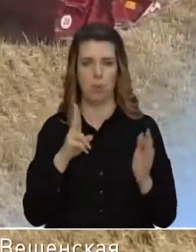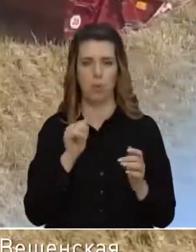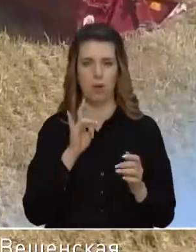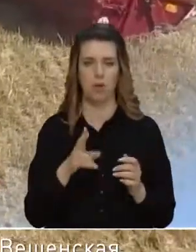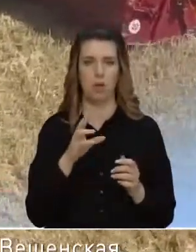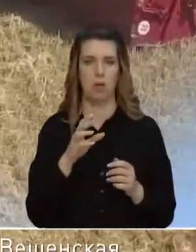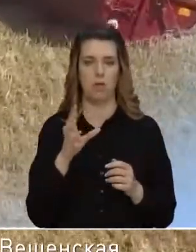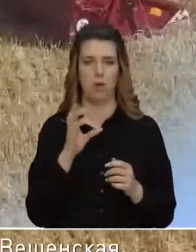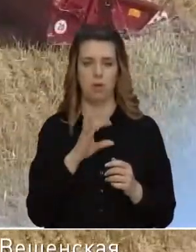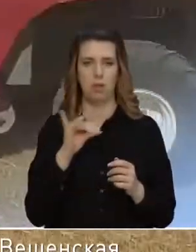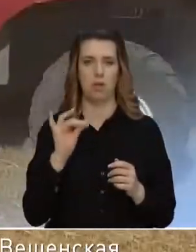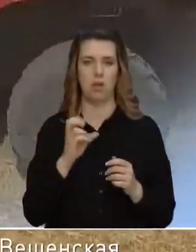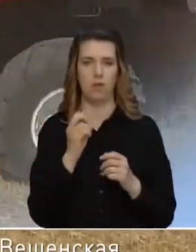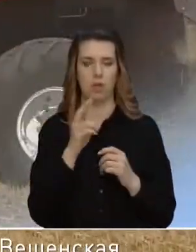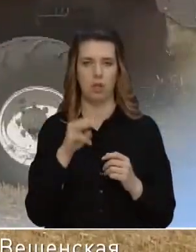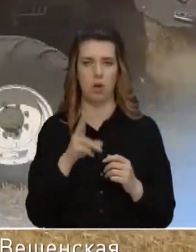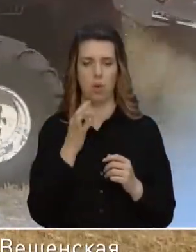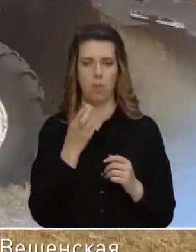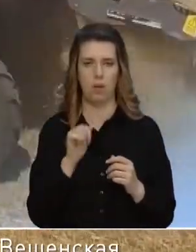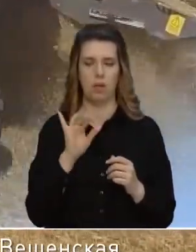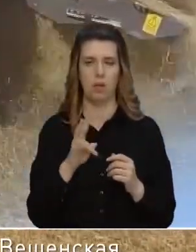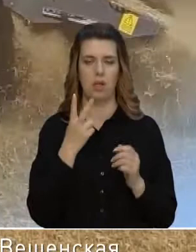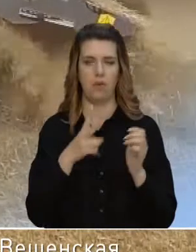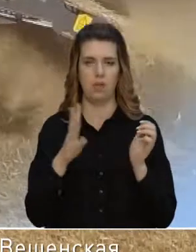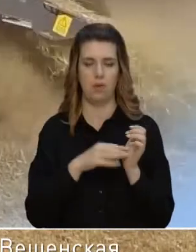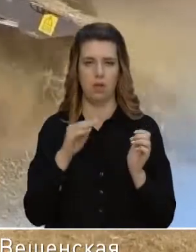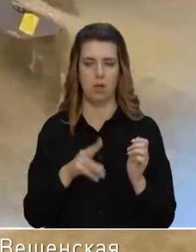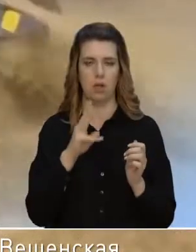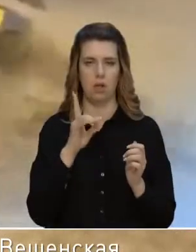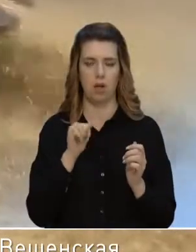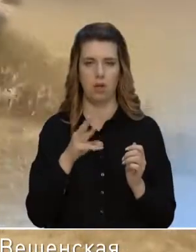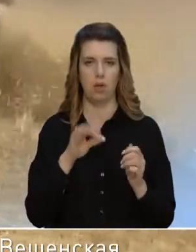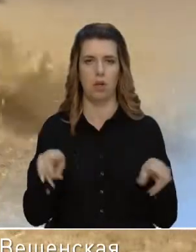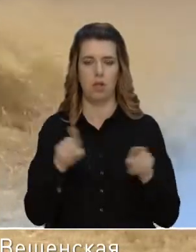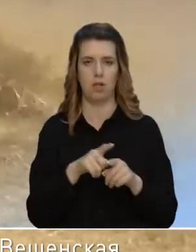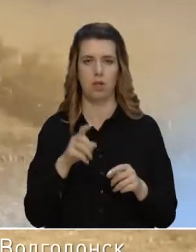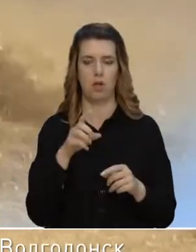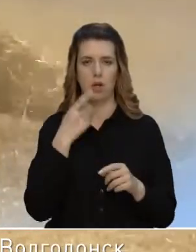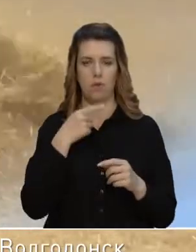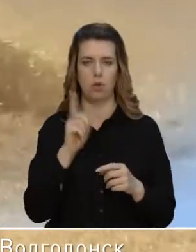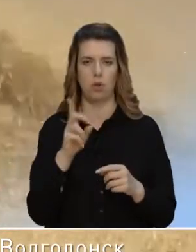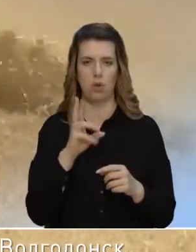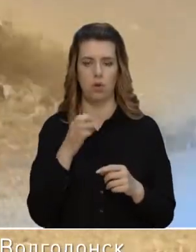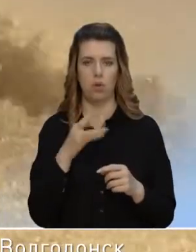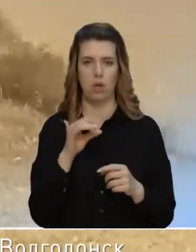парк сельхозтехники в России, более 12 тысяч комбайнов и 29 тысяч тракторов. Также в Минсельхозе говорят,